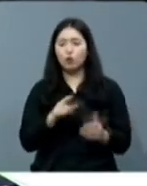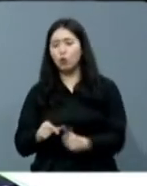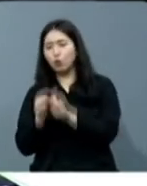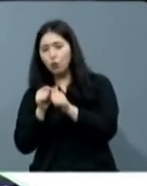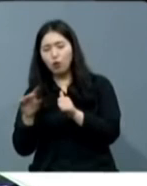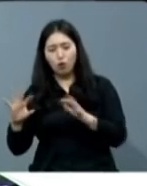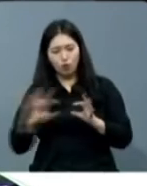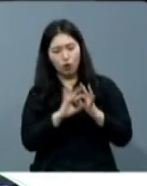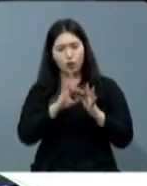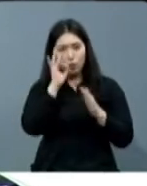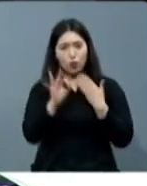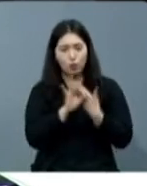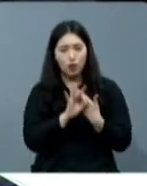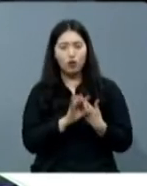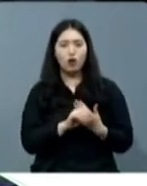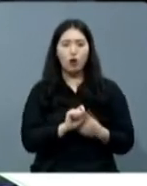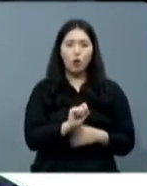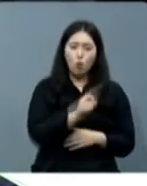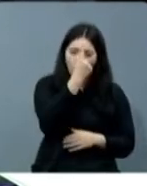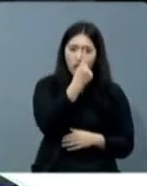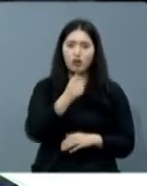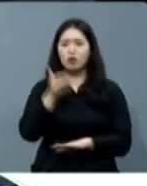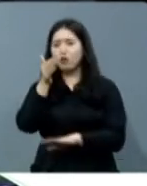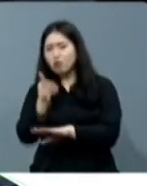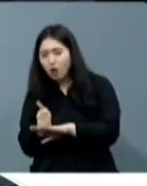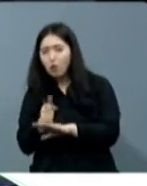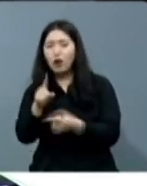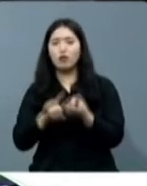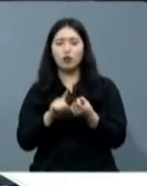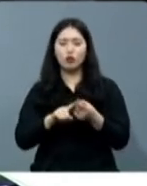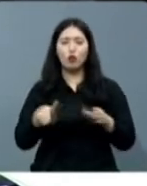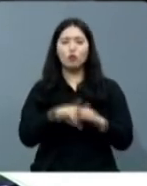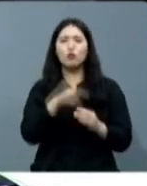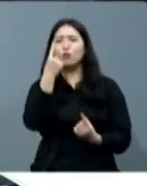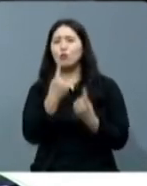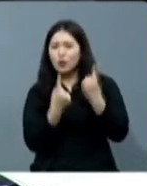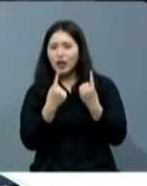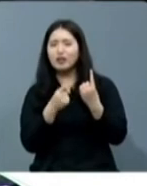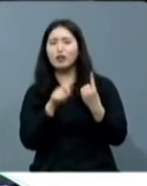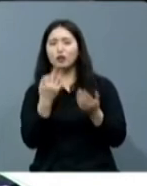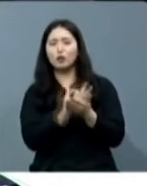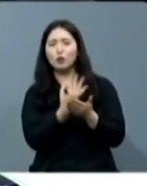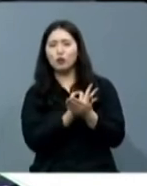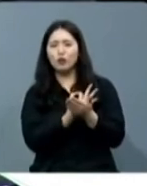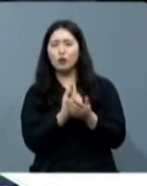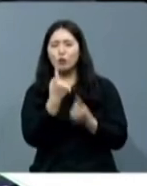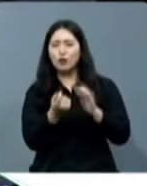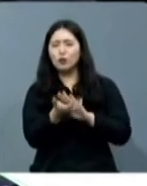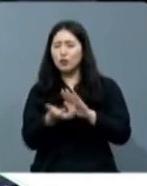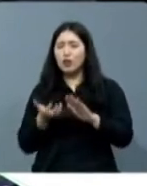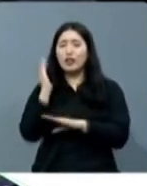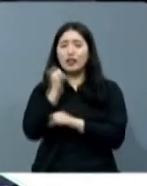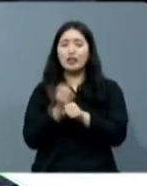이 관계를 생각하면 원인과 결과를, 물론 문재인 정부보다는 소득보다는 그 앞단을 얘기했지만